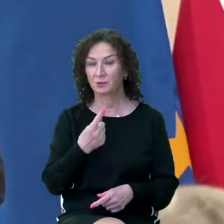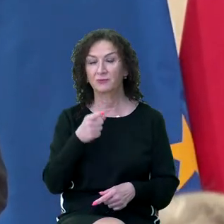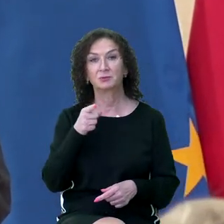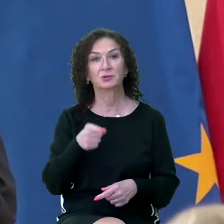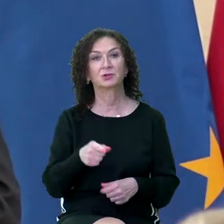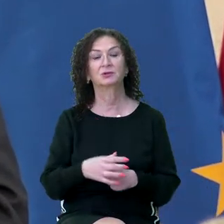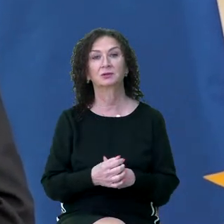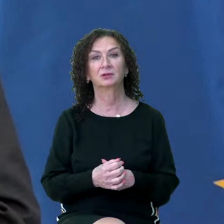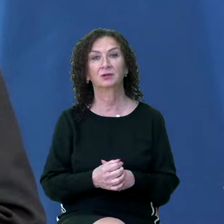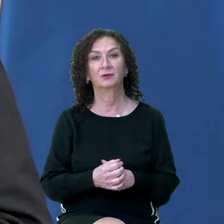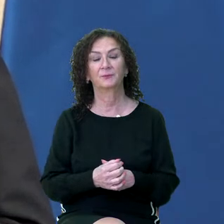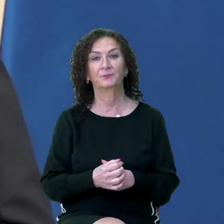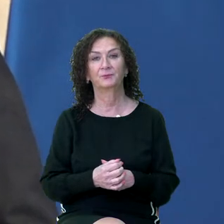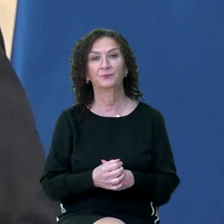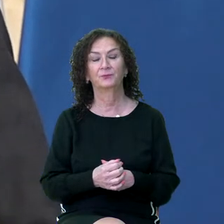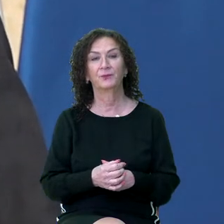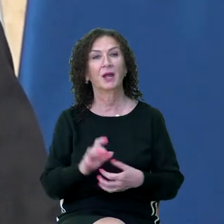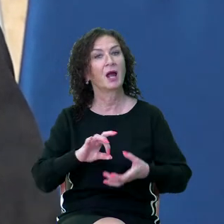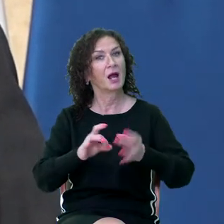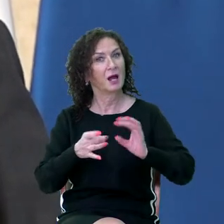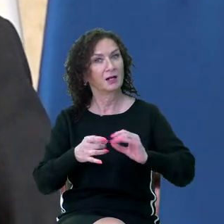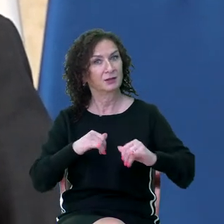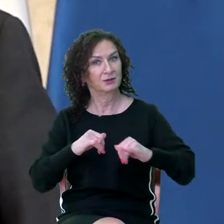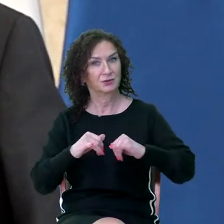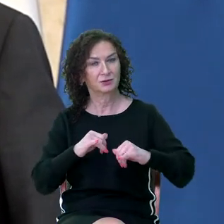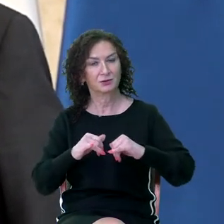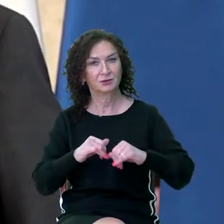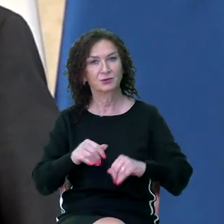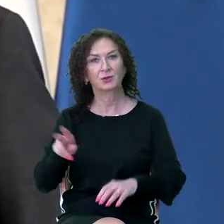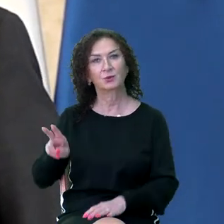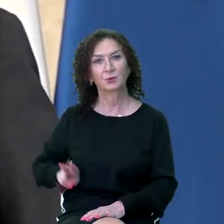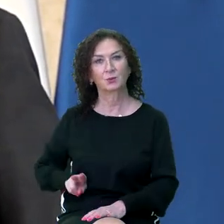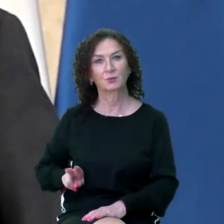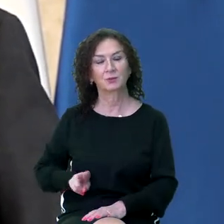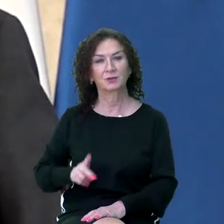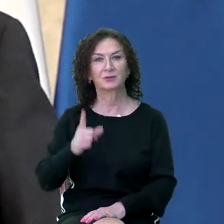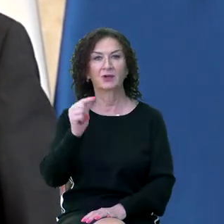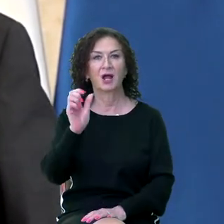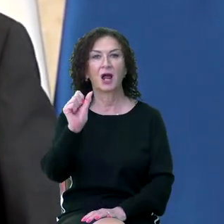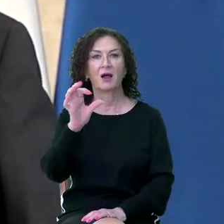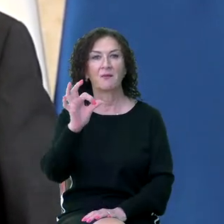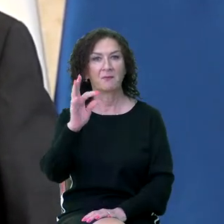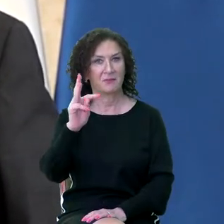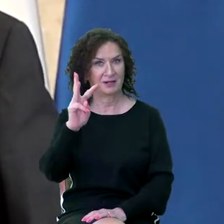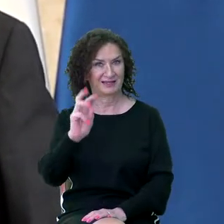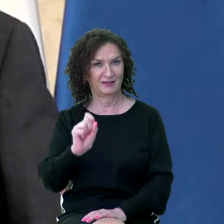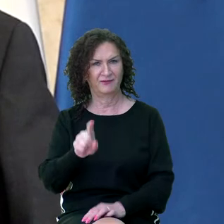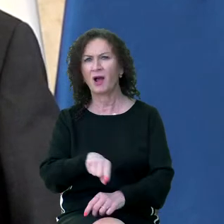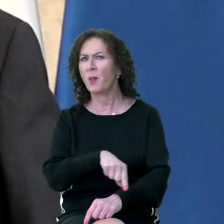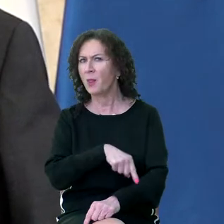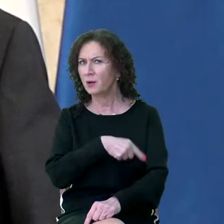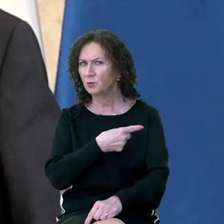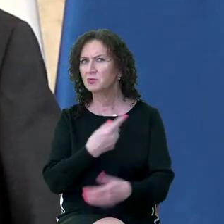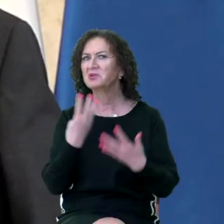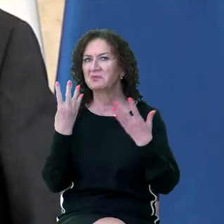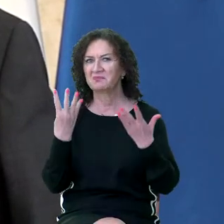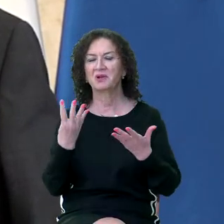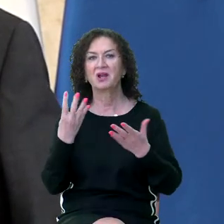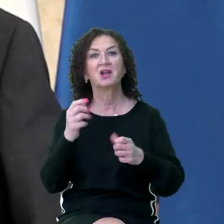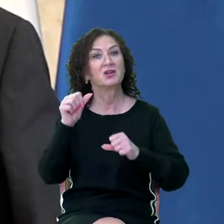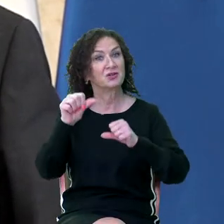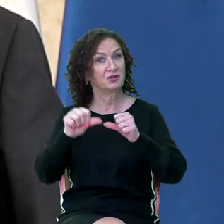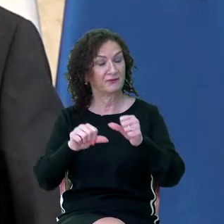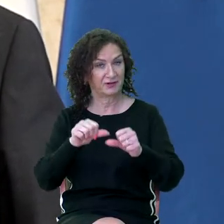za kadencji pana ministra Jana Pastwy, najdłużej urzędującego, ponad 9 lat szefa służby